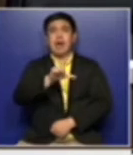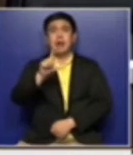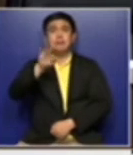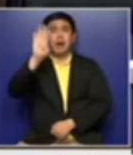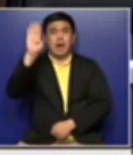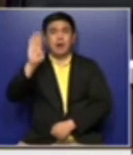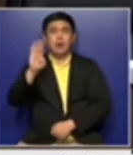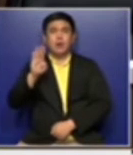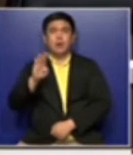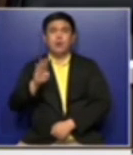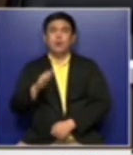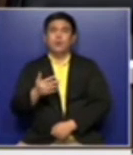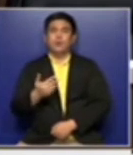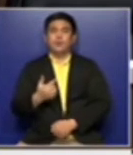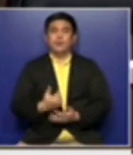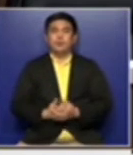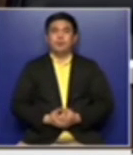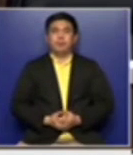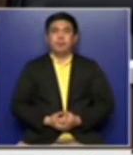า